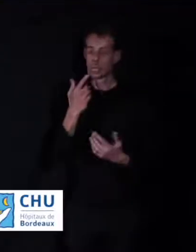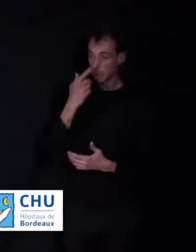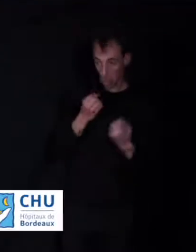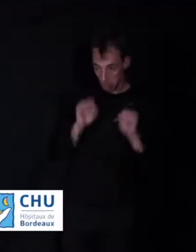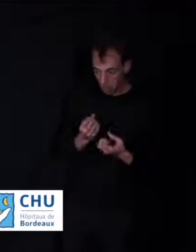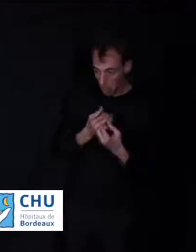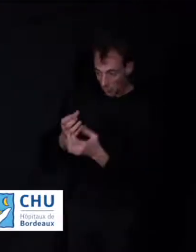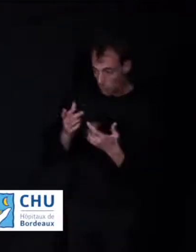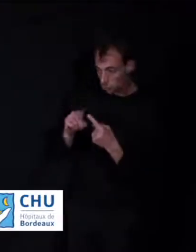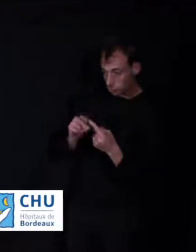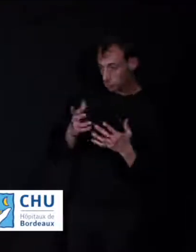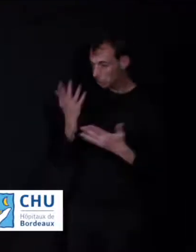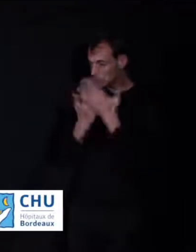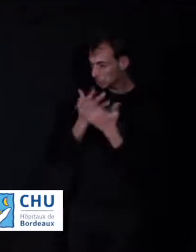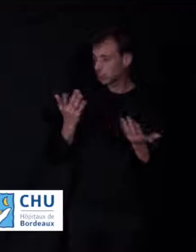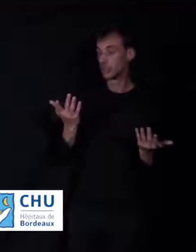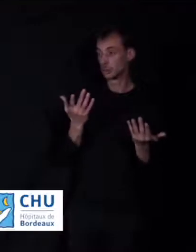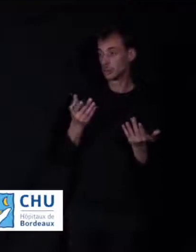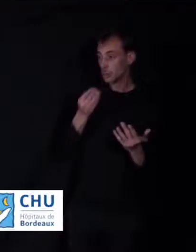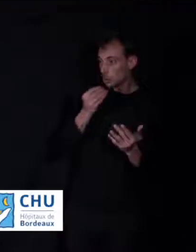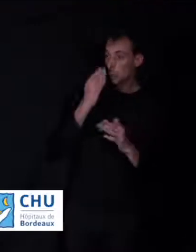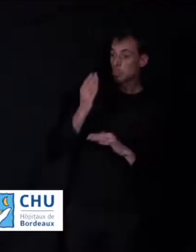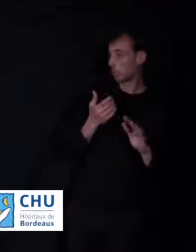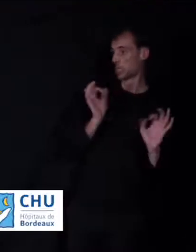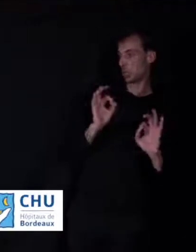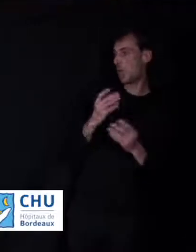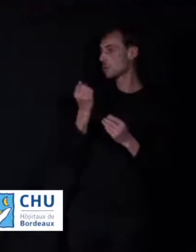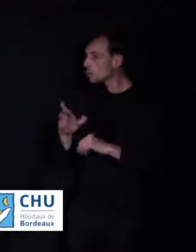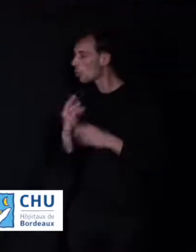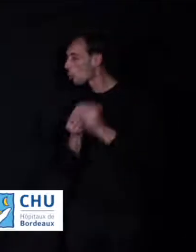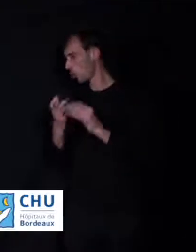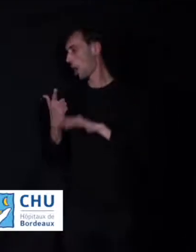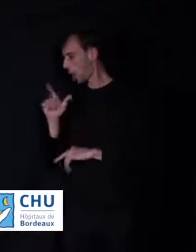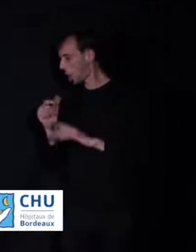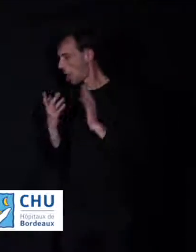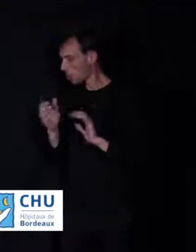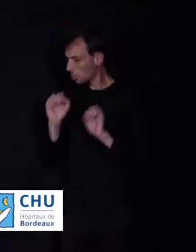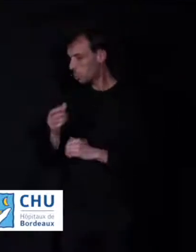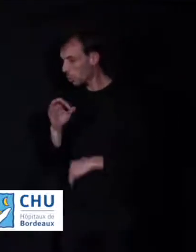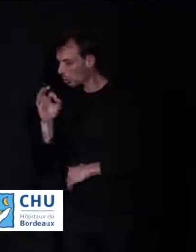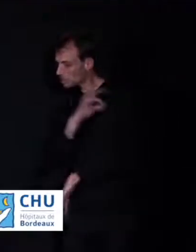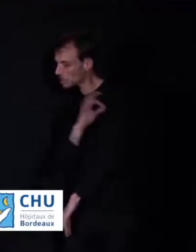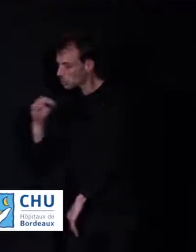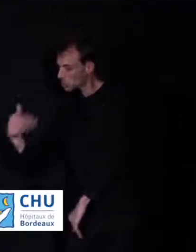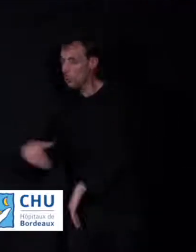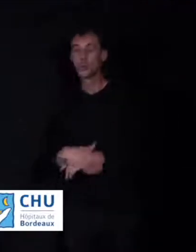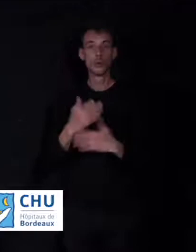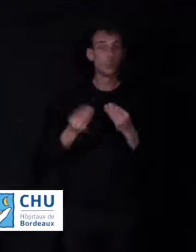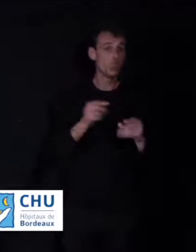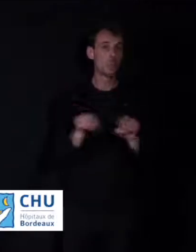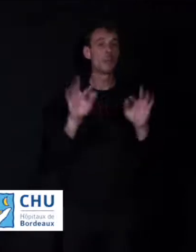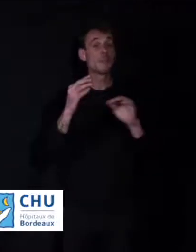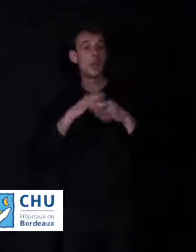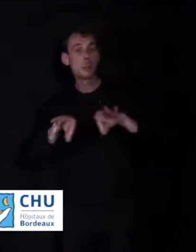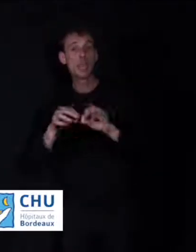en fonction du pays d'origine, c'est-à-dire un vaccin américain ou chinois versus un vaccin européen, et enfin en fonction de qui vous vaccine, votre médecin traitant